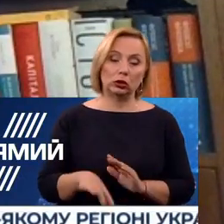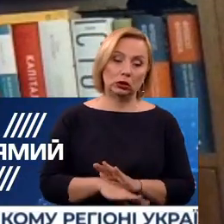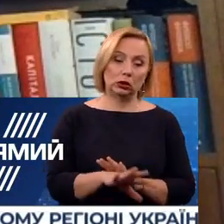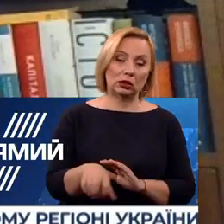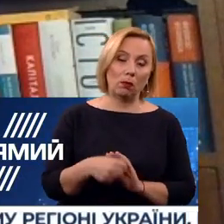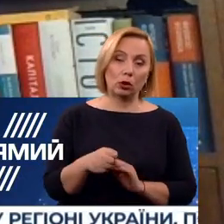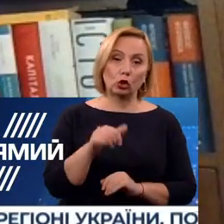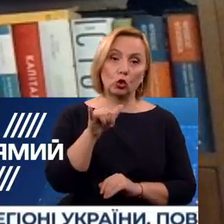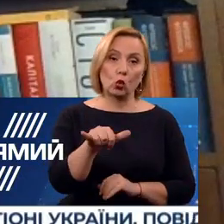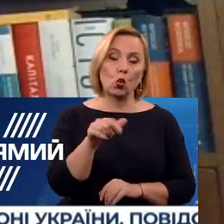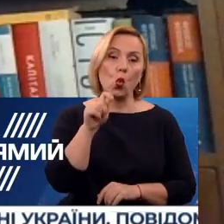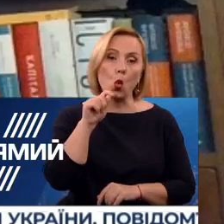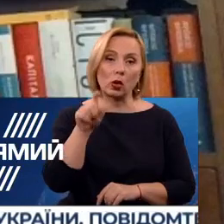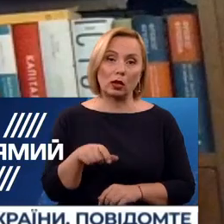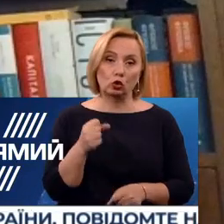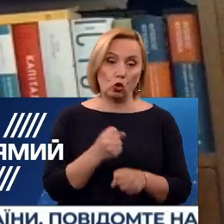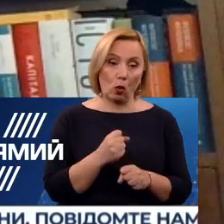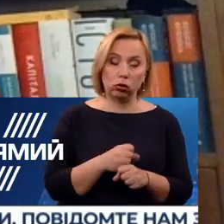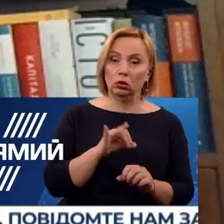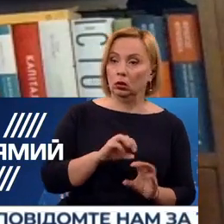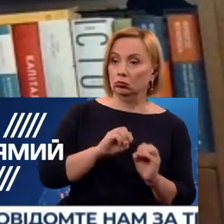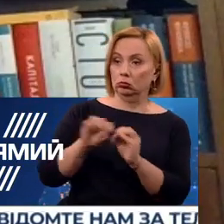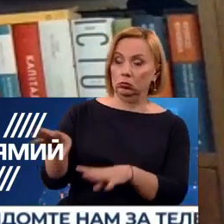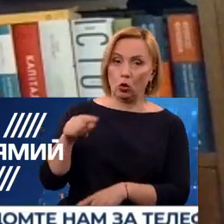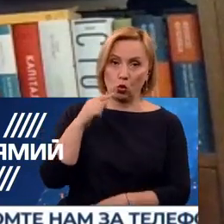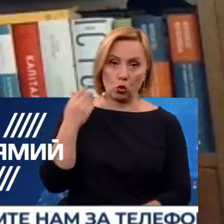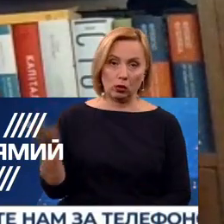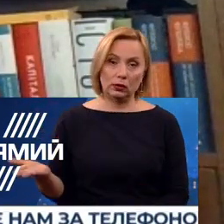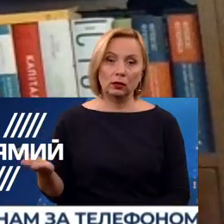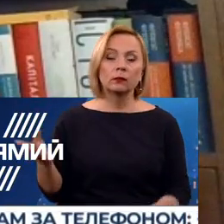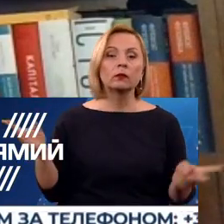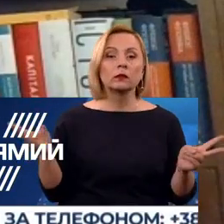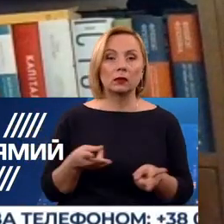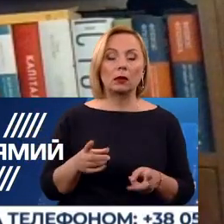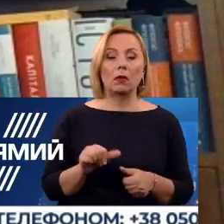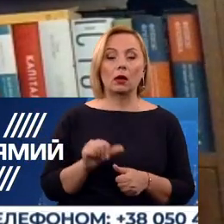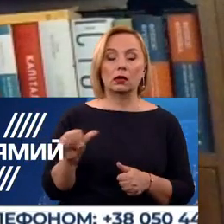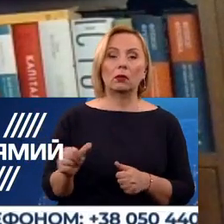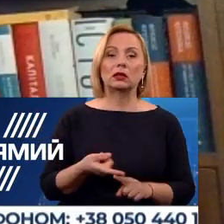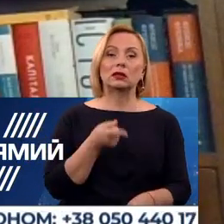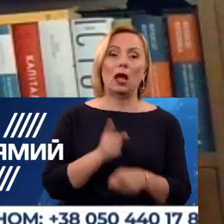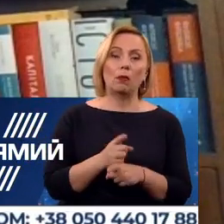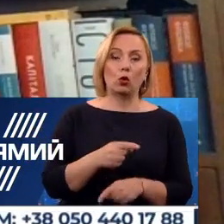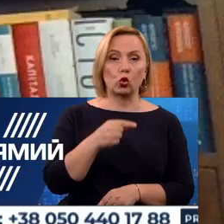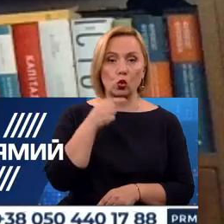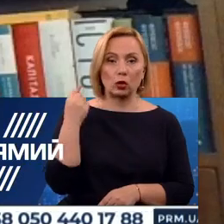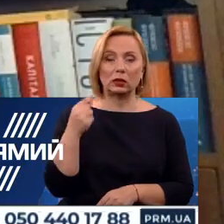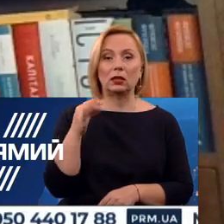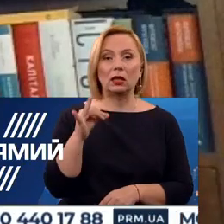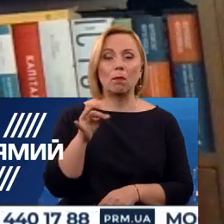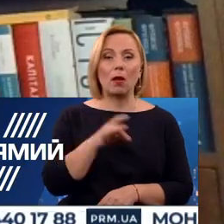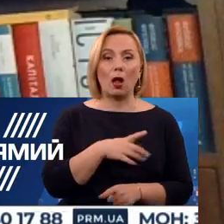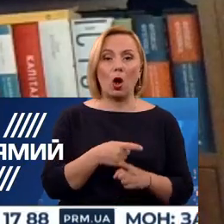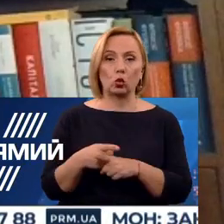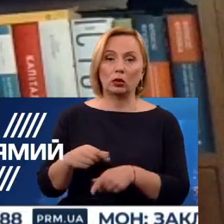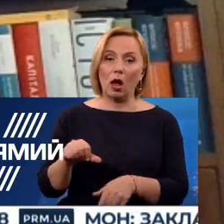роботу і платити цю роботу нашим конкурентам. Тому треба, крім заборони російської і білоруської електрики, треба нарешті